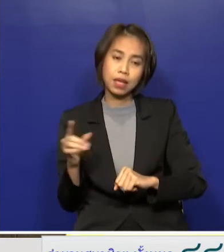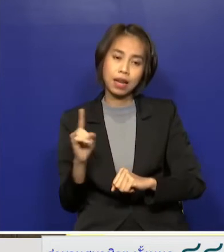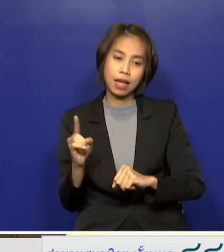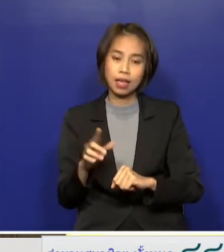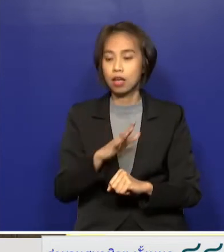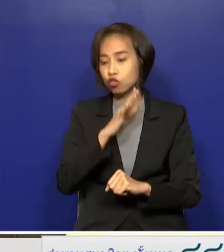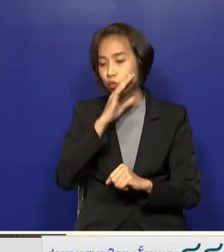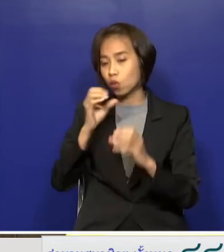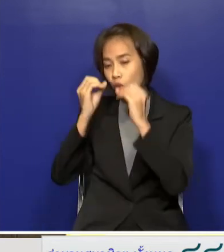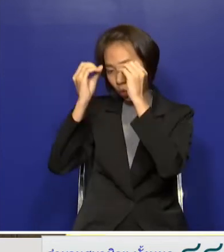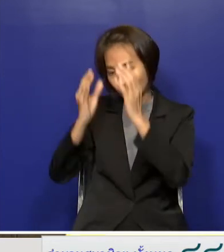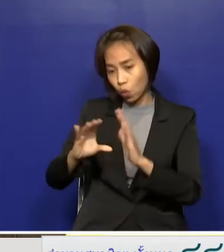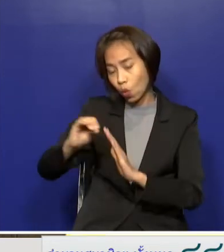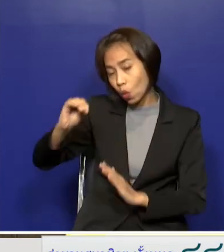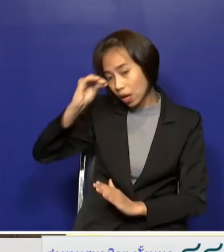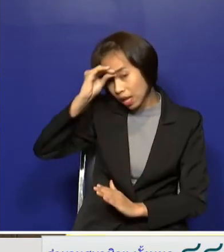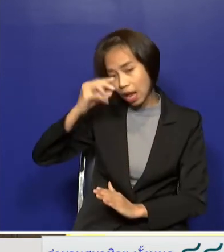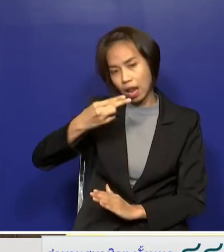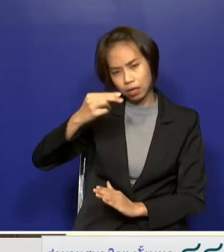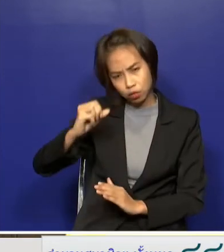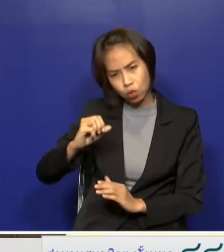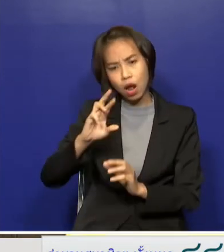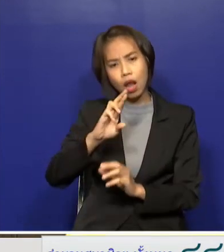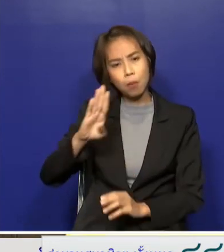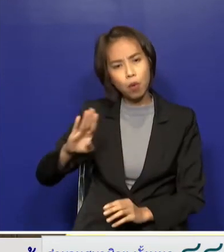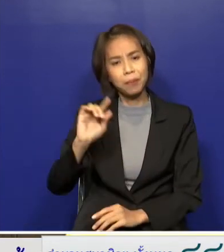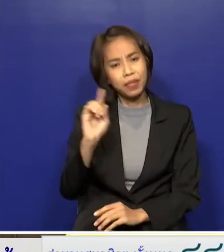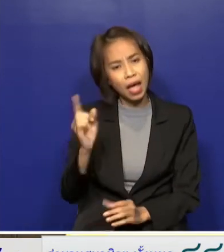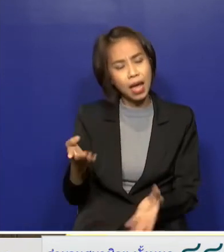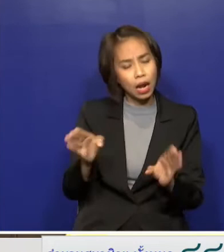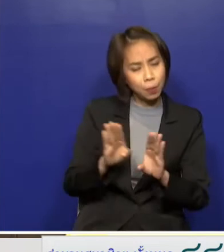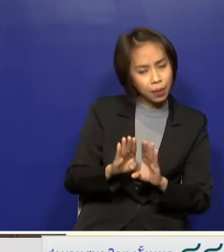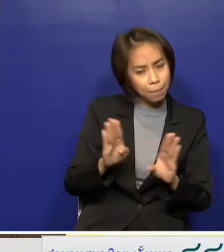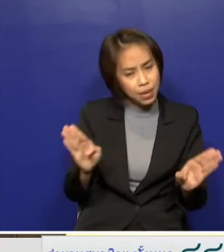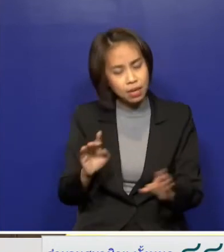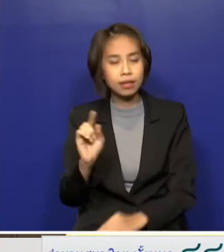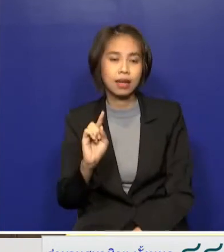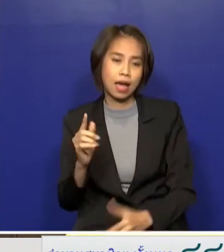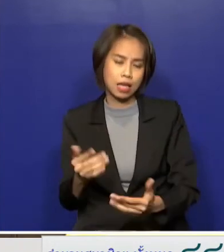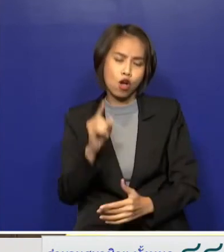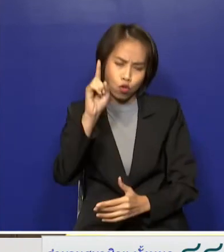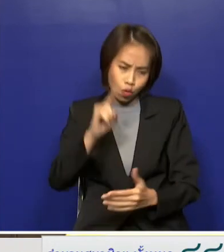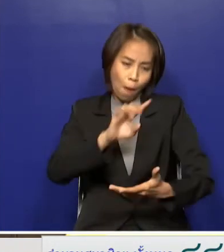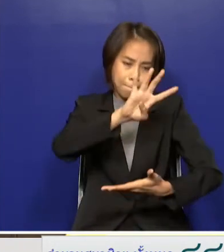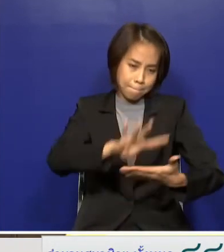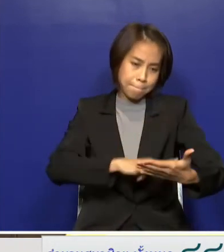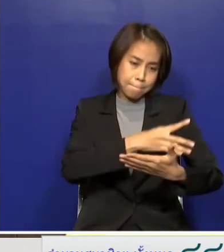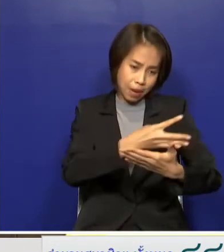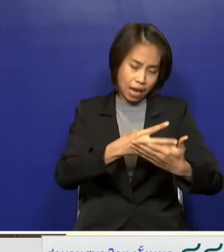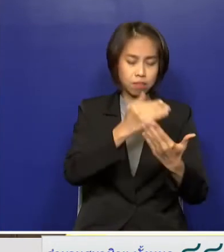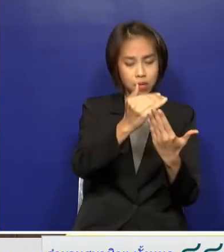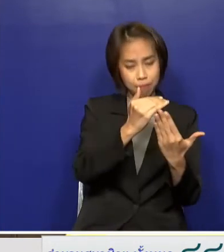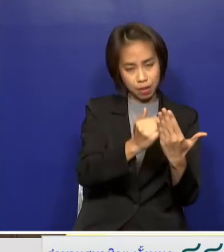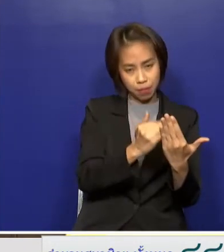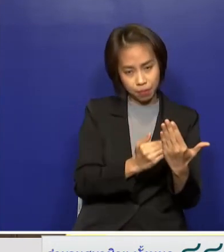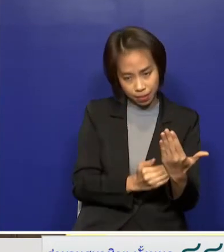ผลิตระบบปิดหรือระบบเปิดอะไรเนี่ยให้ท่านช่วยกันคิดตรงนี้แล้วสร้างแนวไว้นะครับแล้วก็ให้หน่